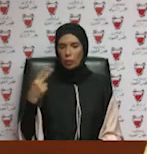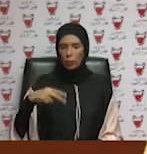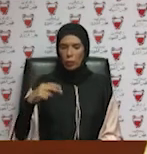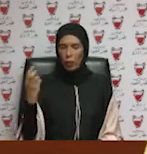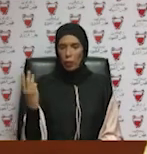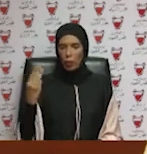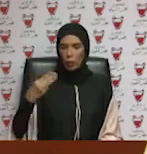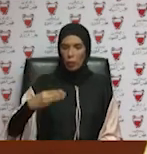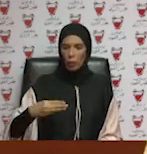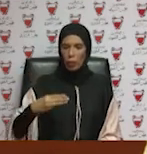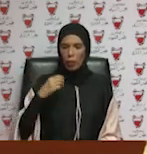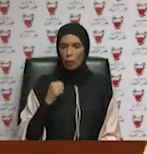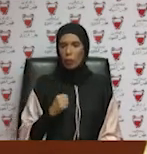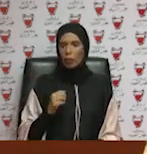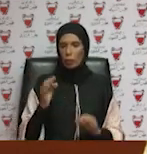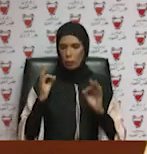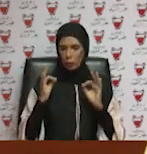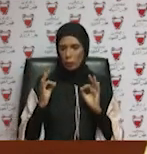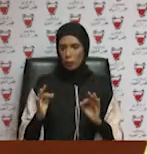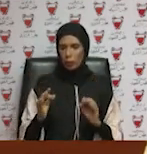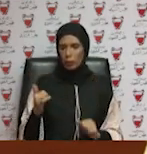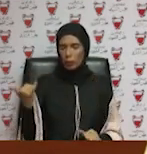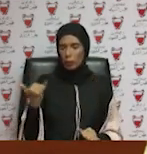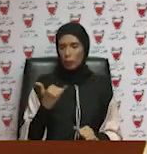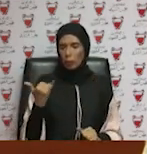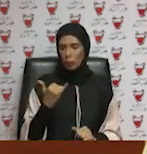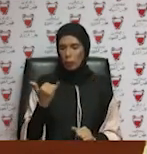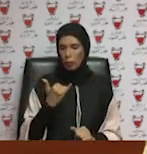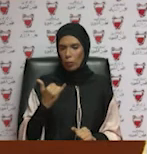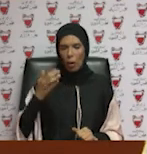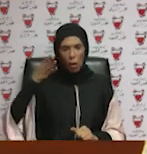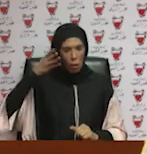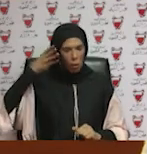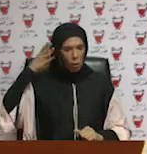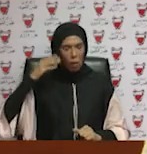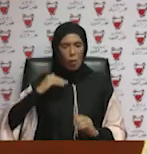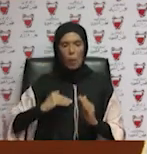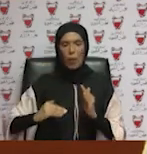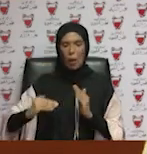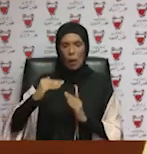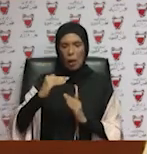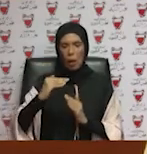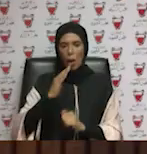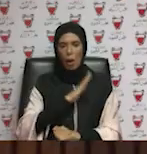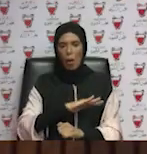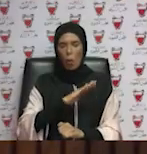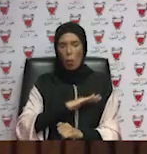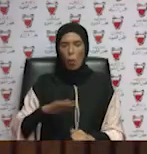2030، والتي أكدت على أهمية رفع كفاءة الأيدي العاملة